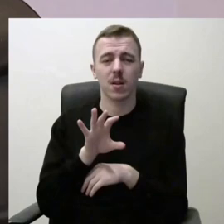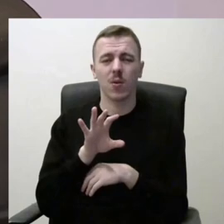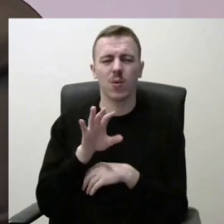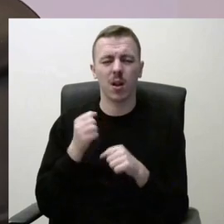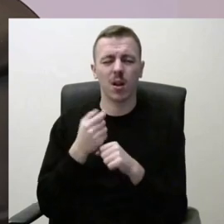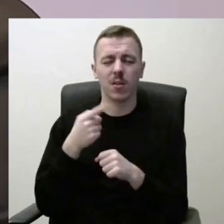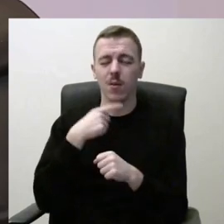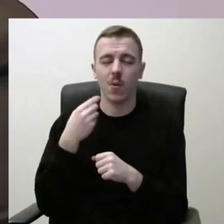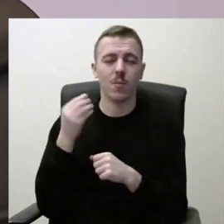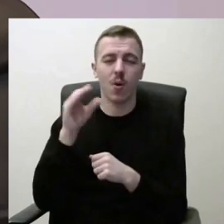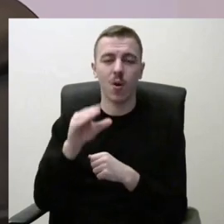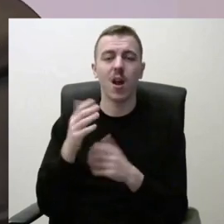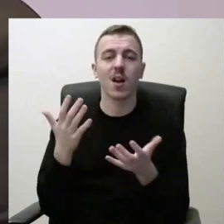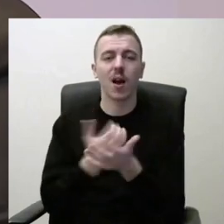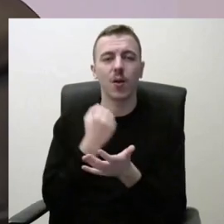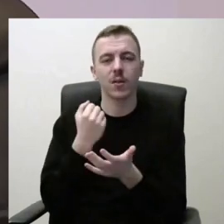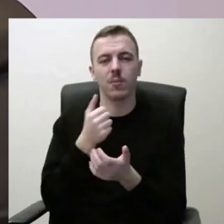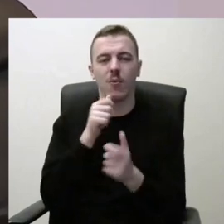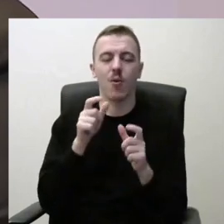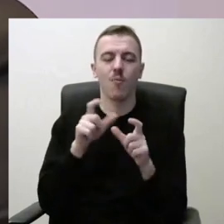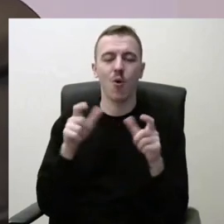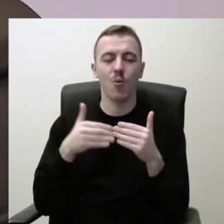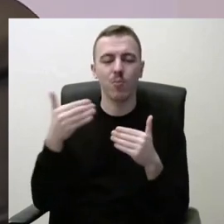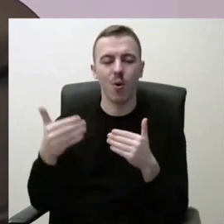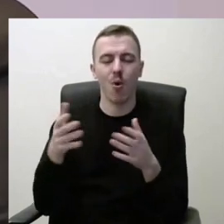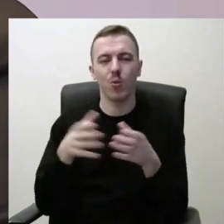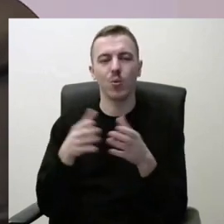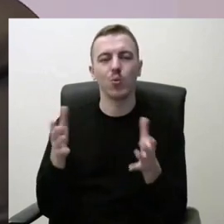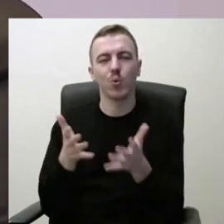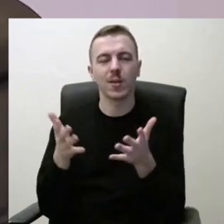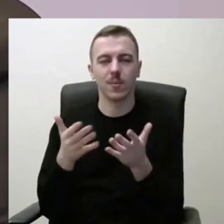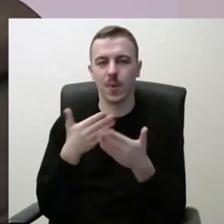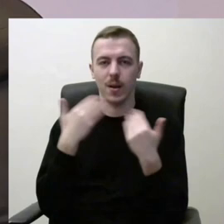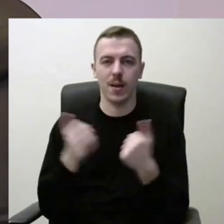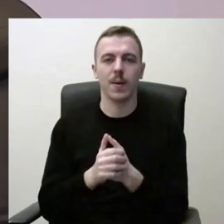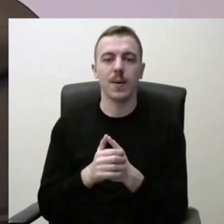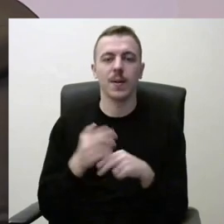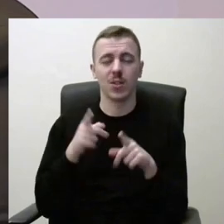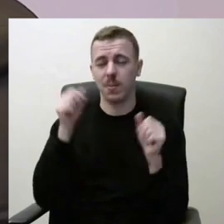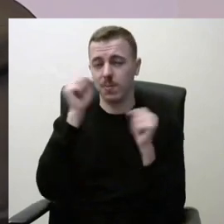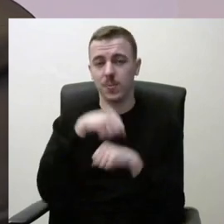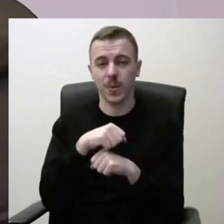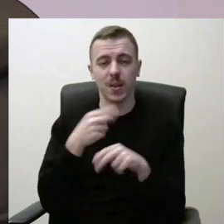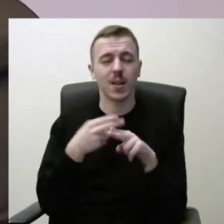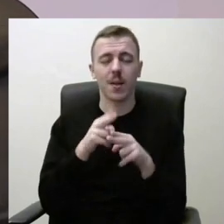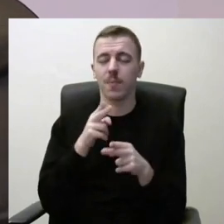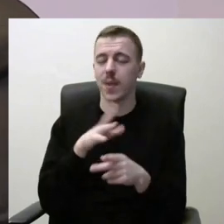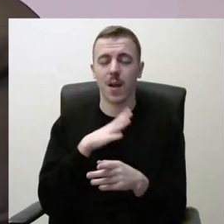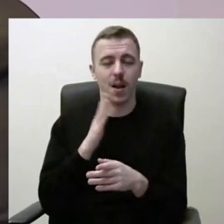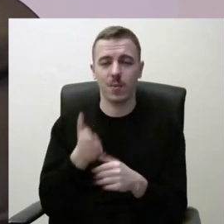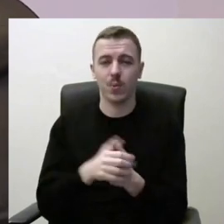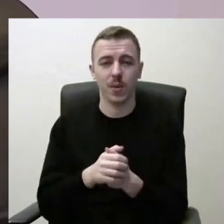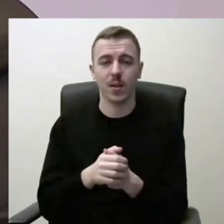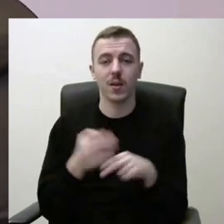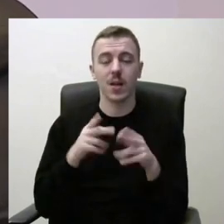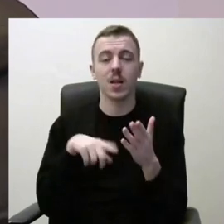kad vaikas gautų po mokyklinį ar priešmokyklinį ugdymą. Iš tiesų, tai yra nonsensas, taip būti negali. Ir klausimus